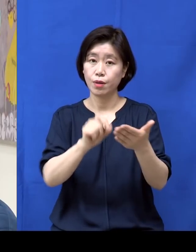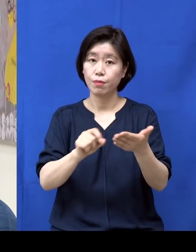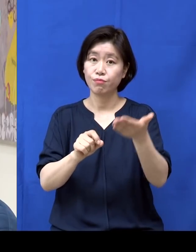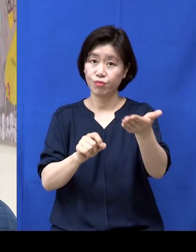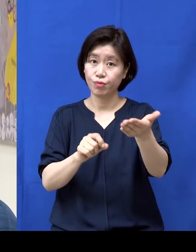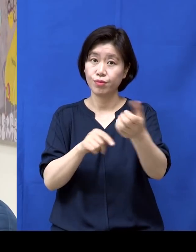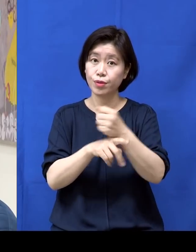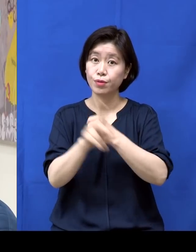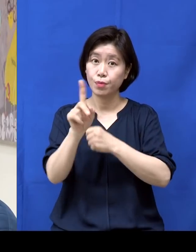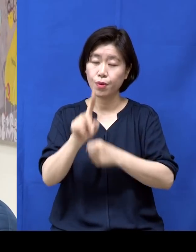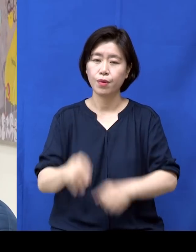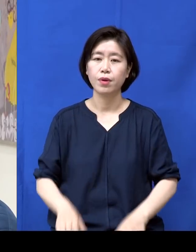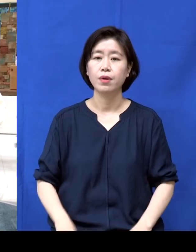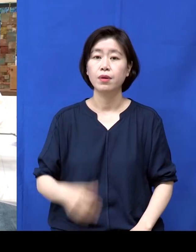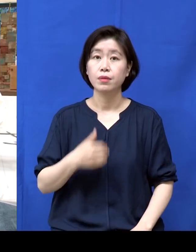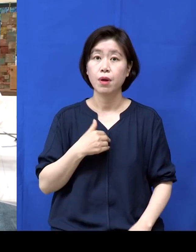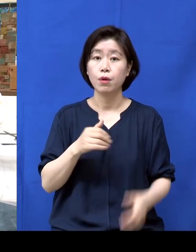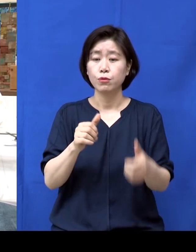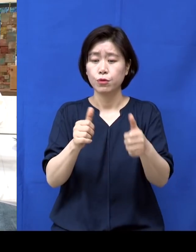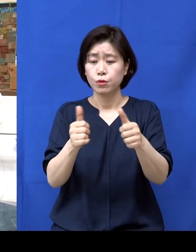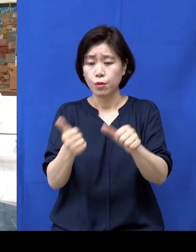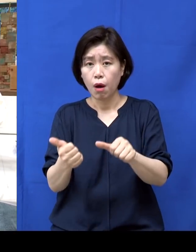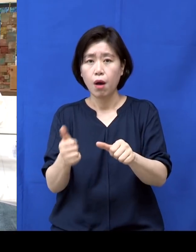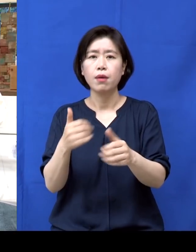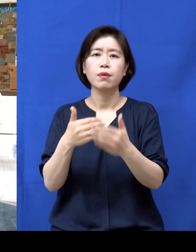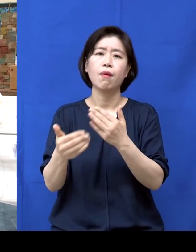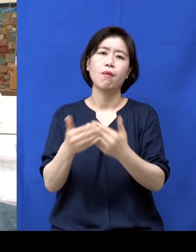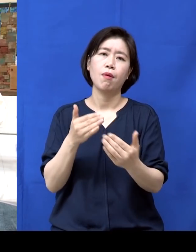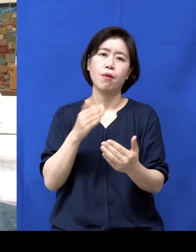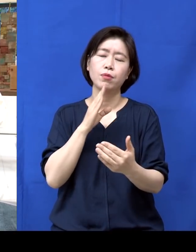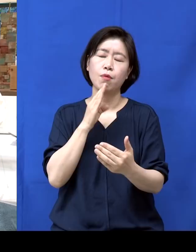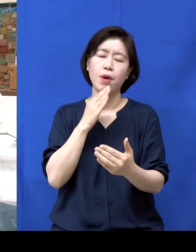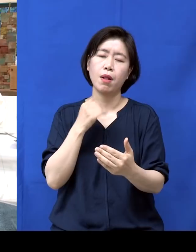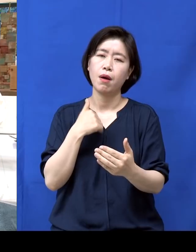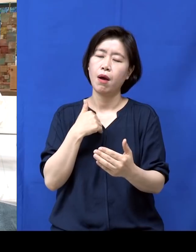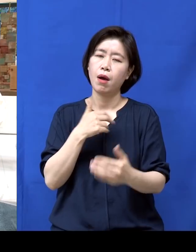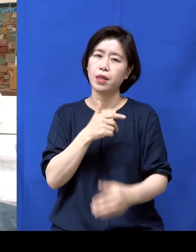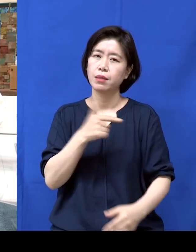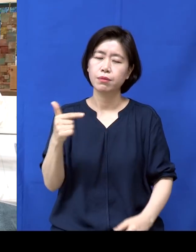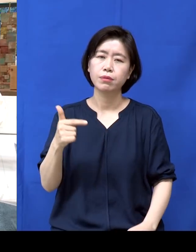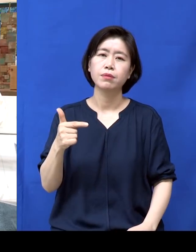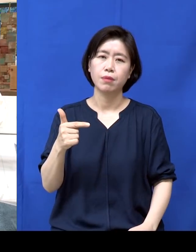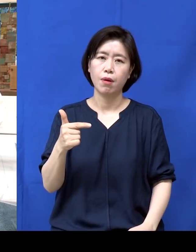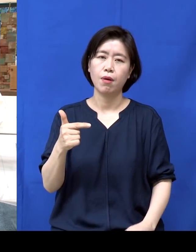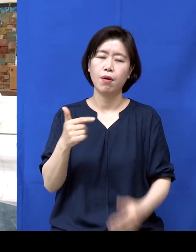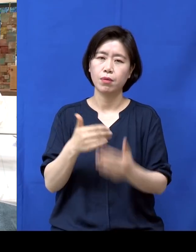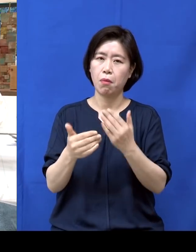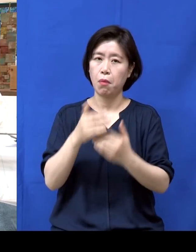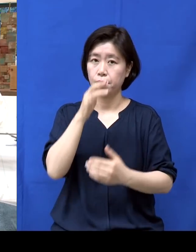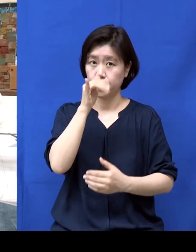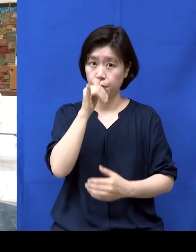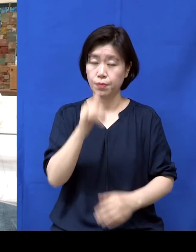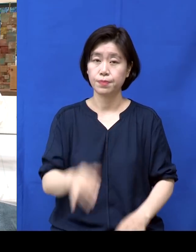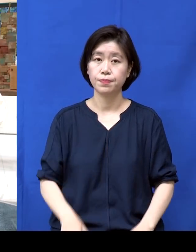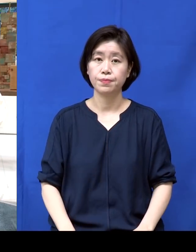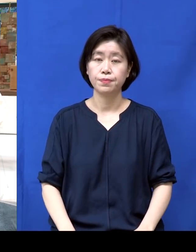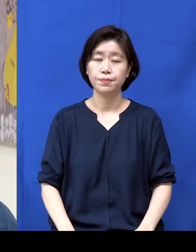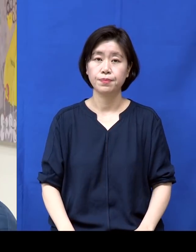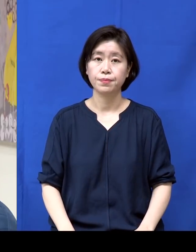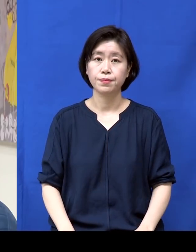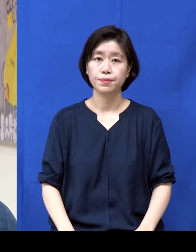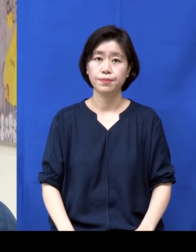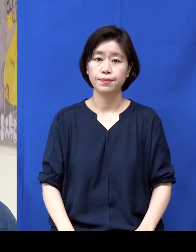저한테 죽음이라는 게 워낙 큰 사건이고 예. 실제적인 경험이기도 했기도 하지만 이런 게 있었어요.